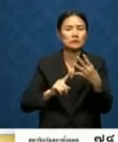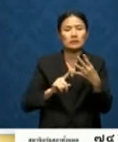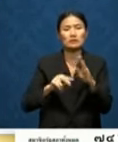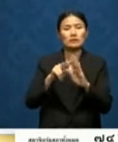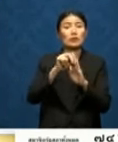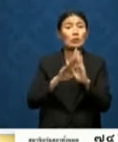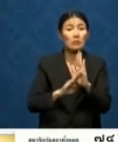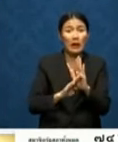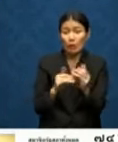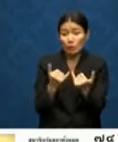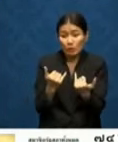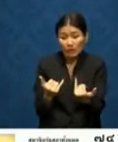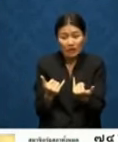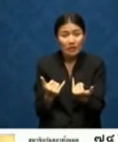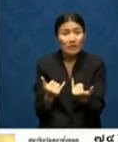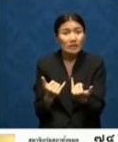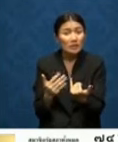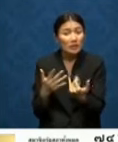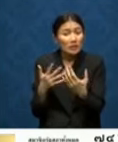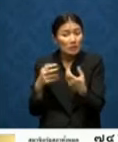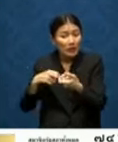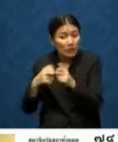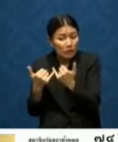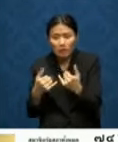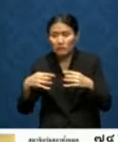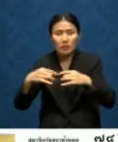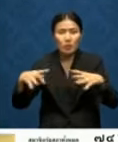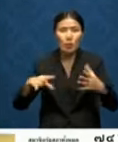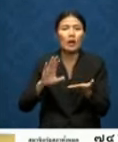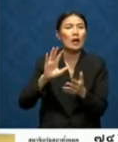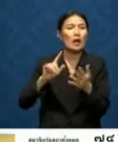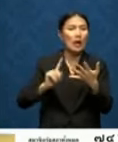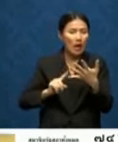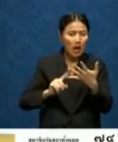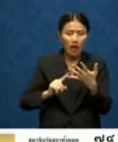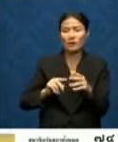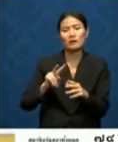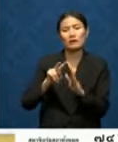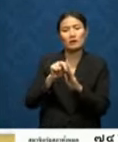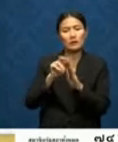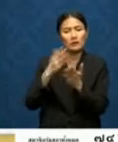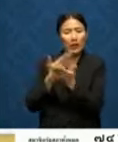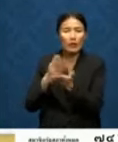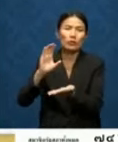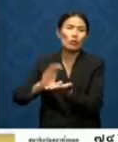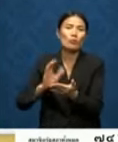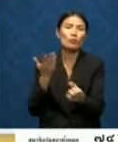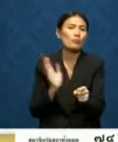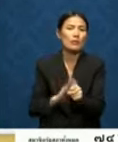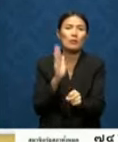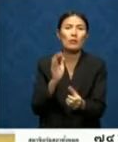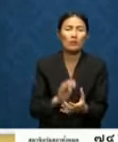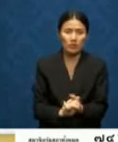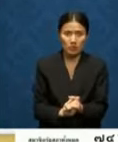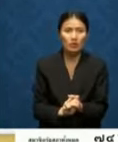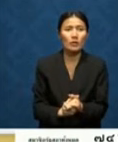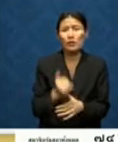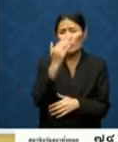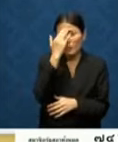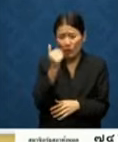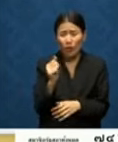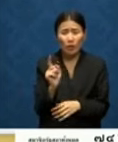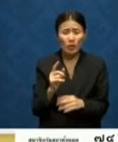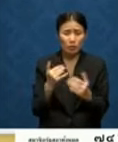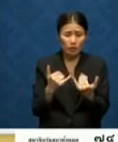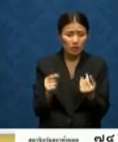เหมาะสมกับสถานการณ์ปัจจุบัน 5งบประมาณไม่พอทำนโยบายเพราะสังคมปัจจุบันครับท่านนายกครับท่านประธานเป็น